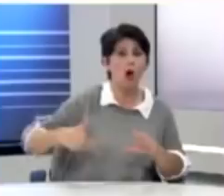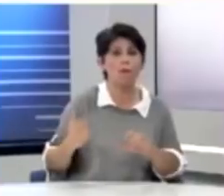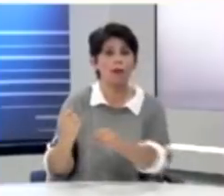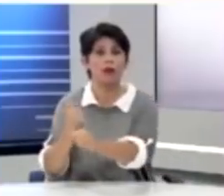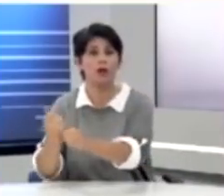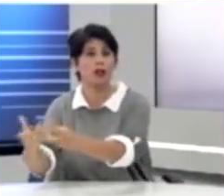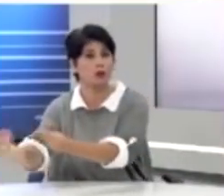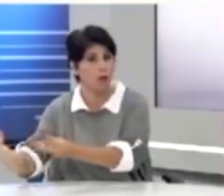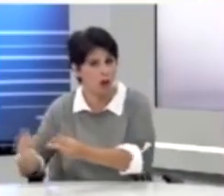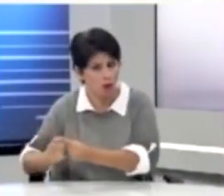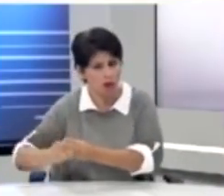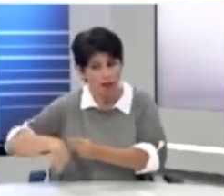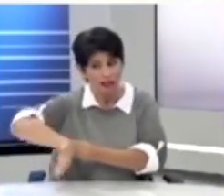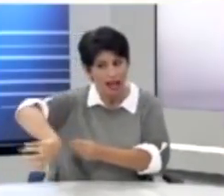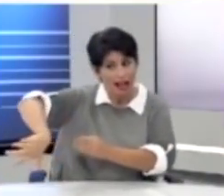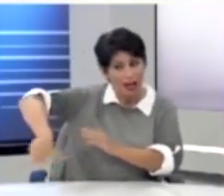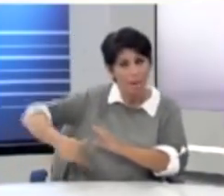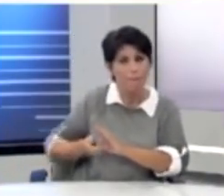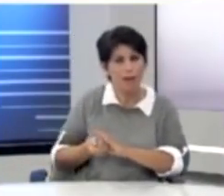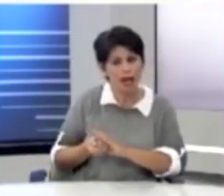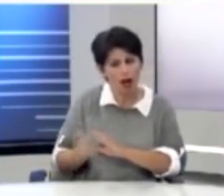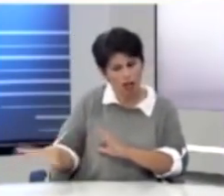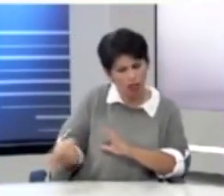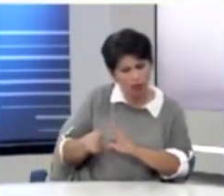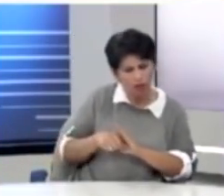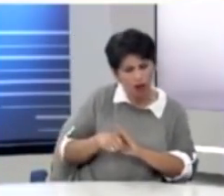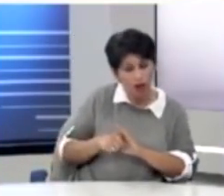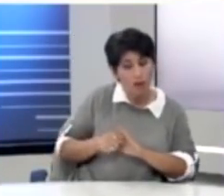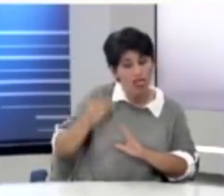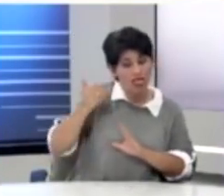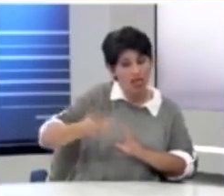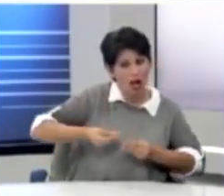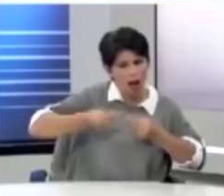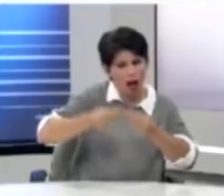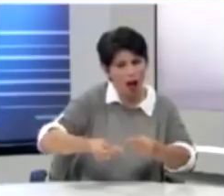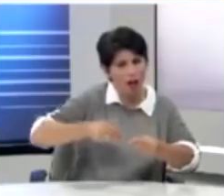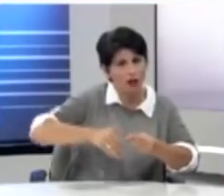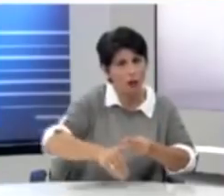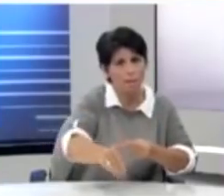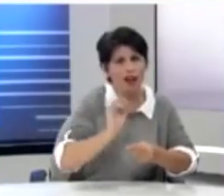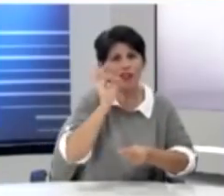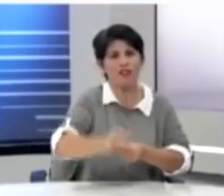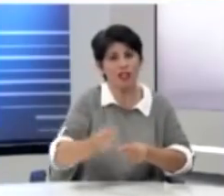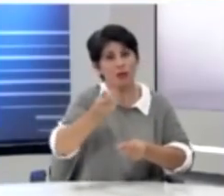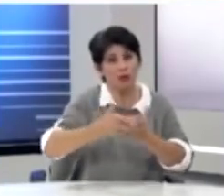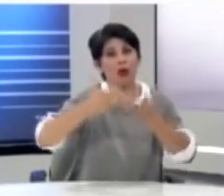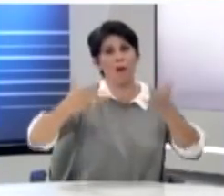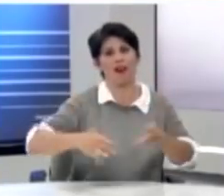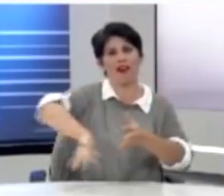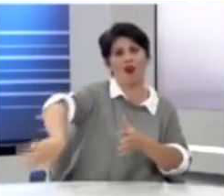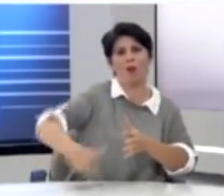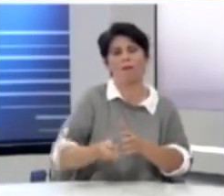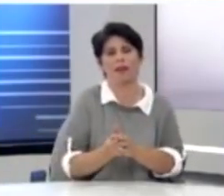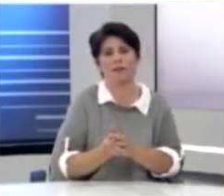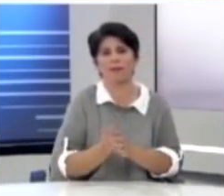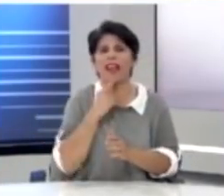πολλών θα παραμείνει και θα διευρυνθεί στο μέλλον, οδηγώντας σε ακόμα μεγαλύτερη κλοπή. Γι' αυτό και είναι